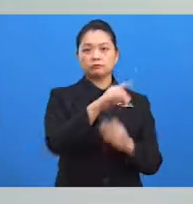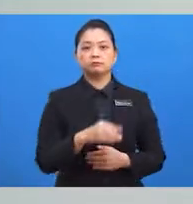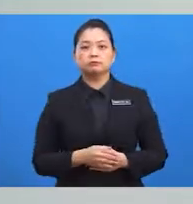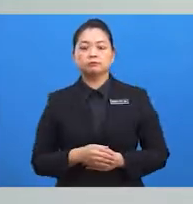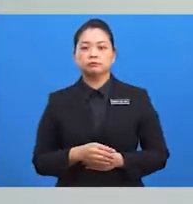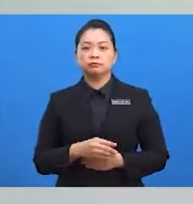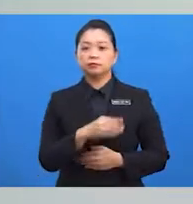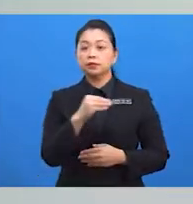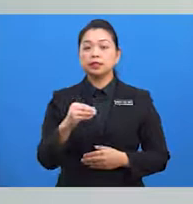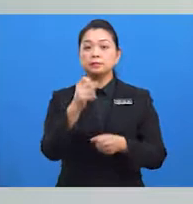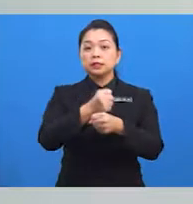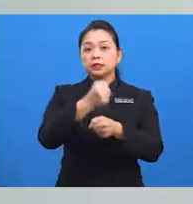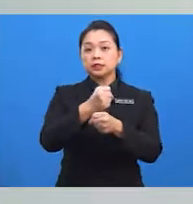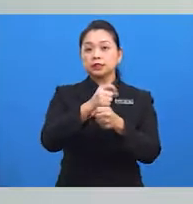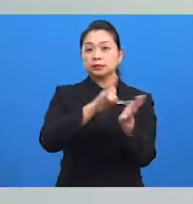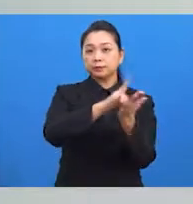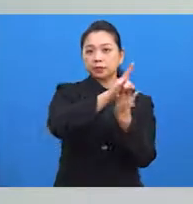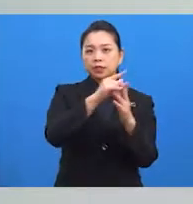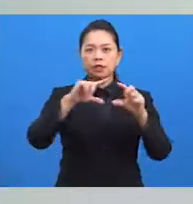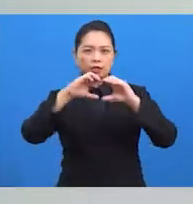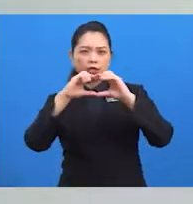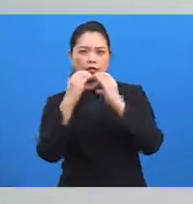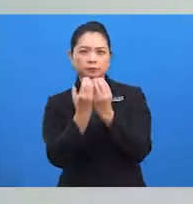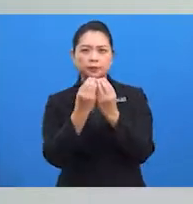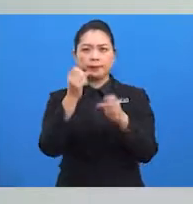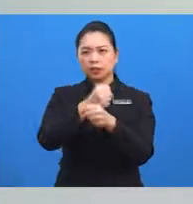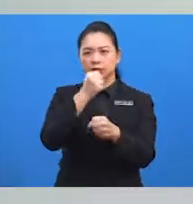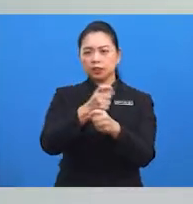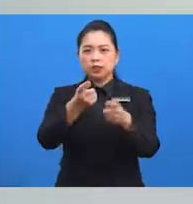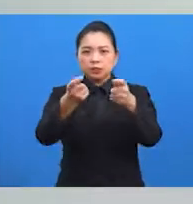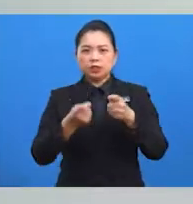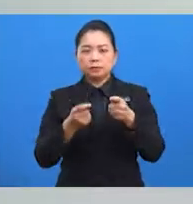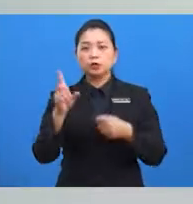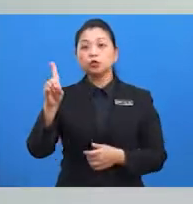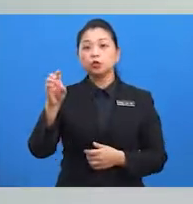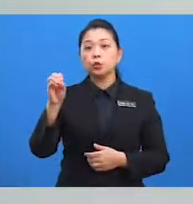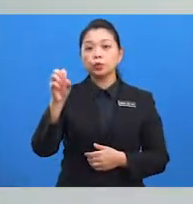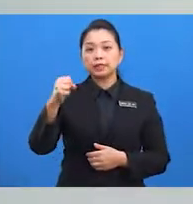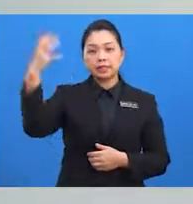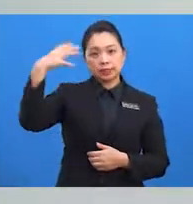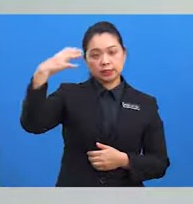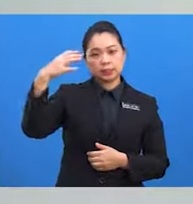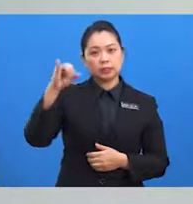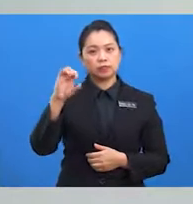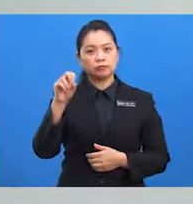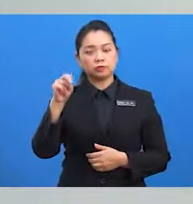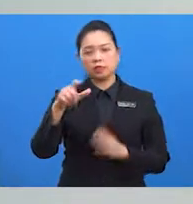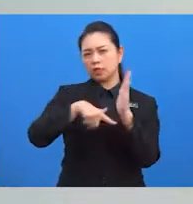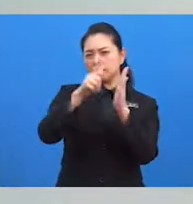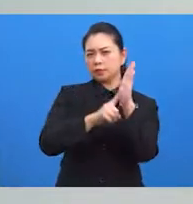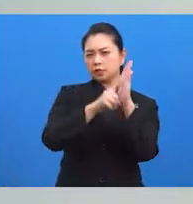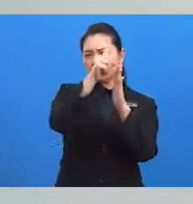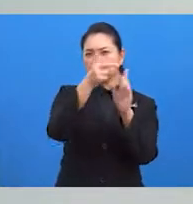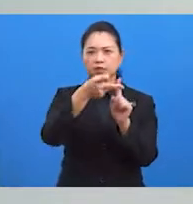diklasifikasikan sebagai pekerjaan yang menerima do sinaran mengalir yang lebih tinggi daripada orang awam